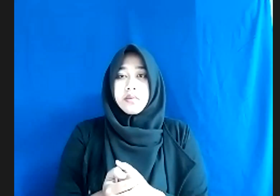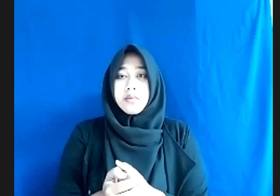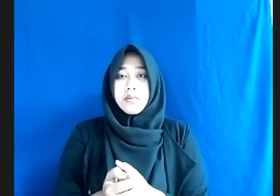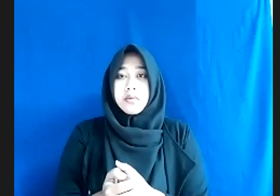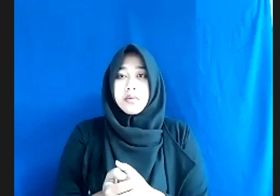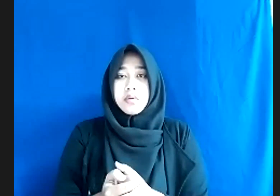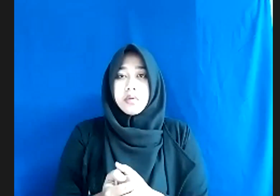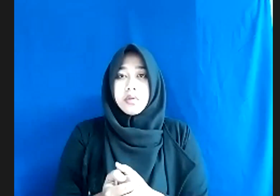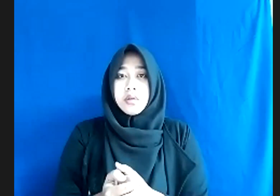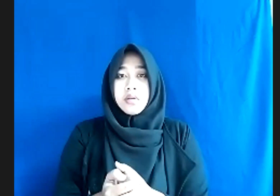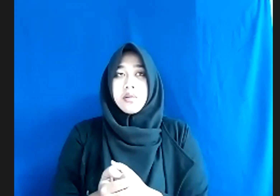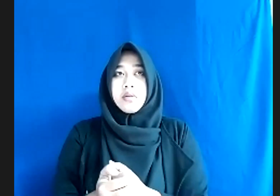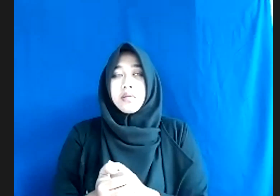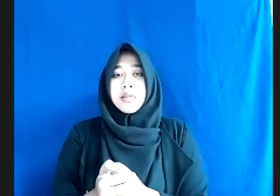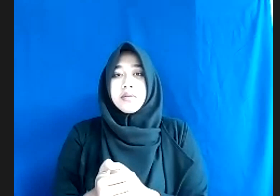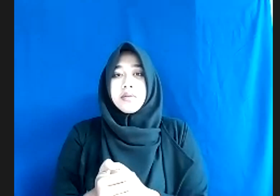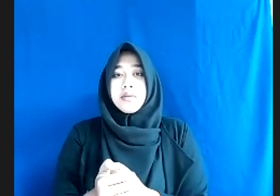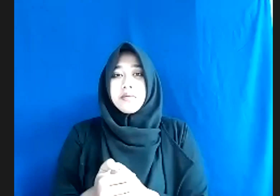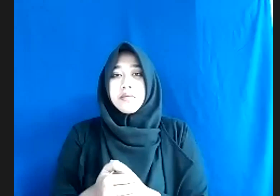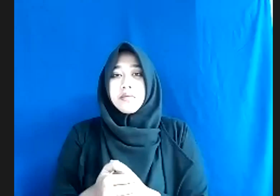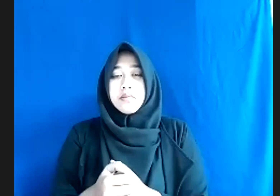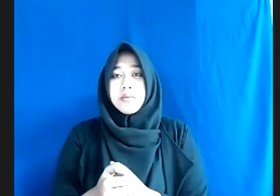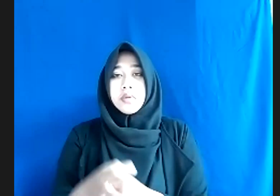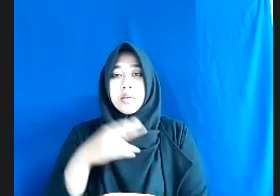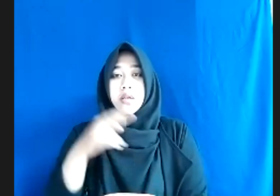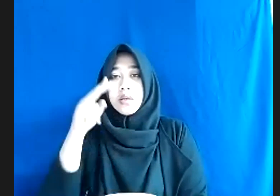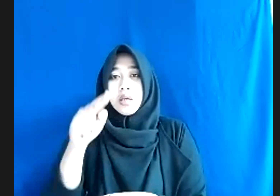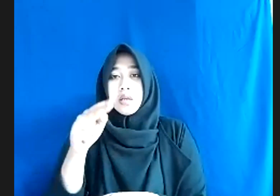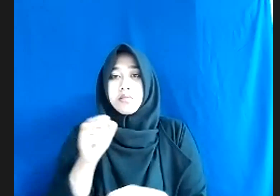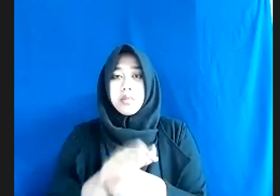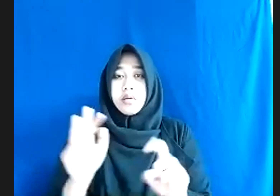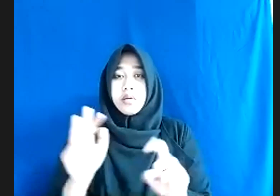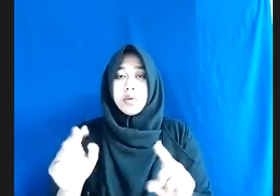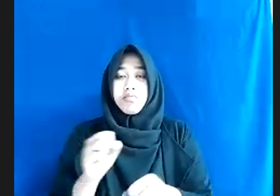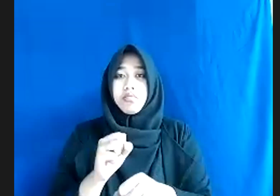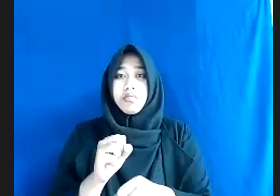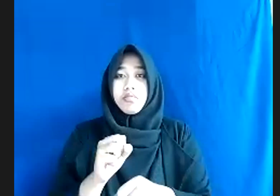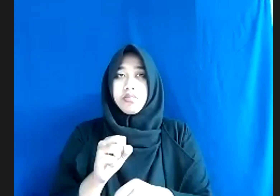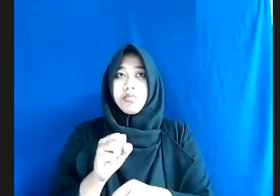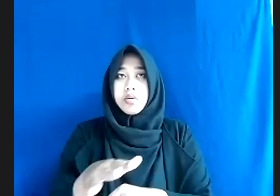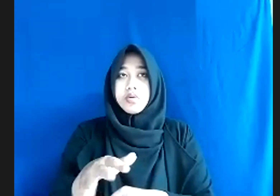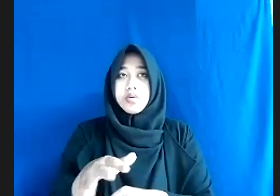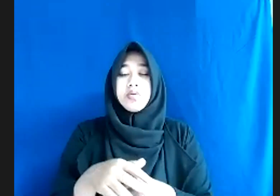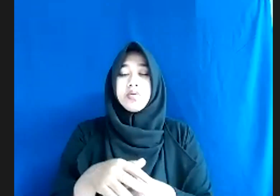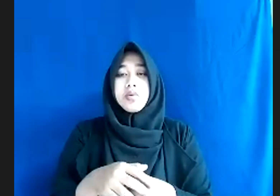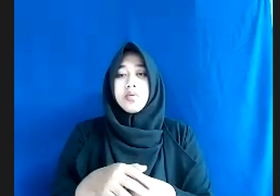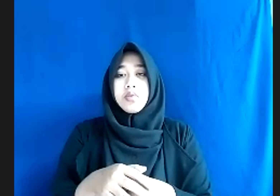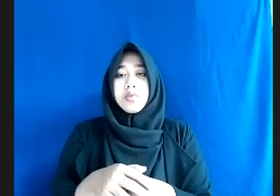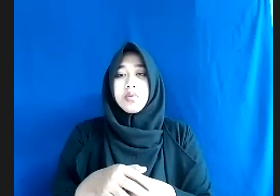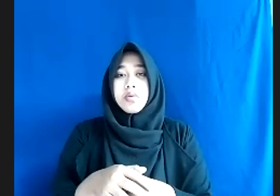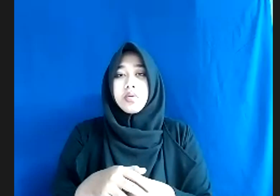tersebut, saya lihat pandemi atau virus yang akan dalam pandemi atau virus itu akan terus berulang